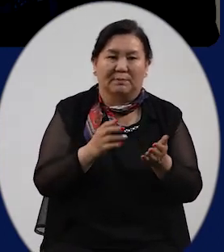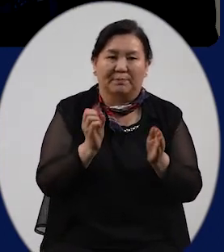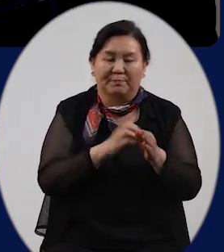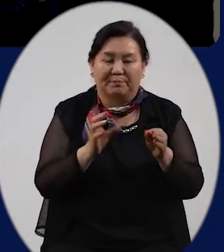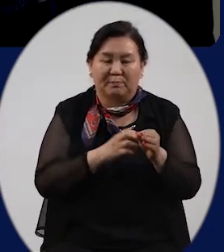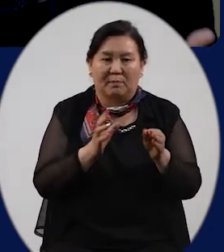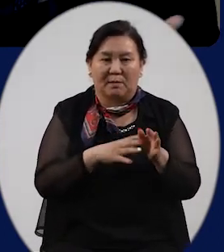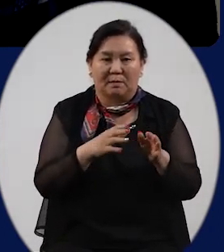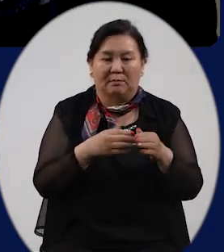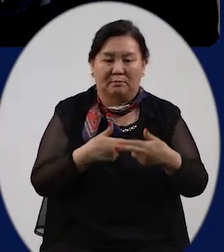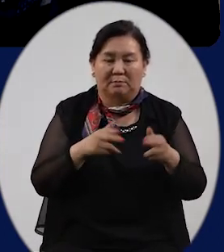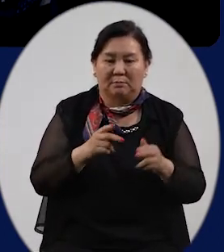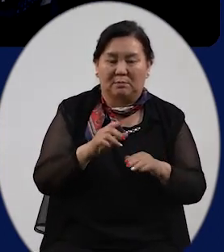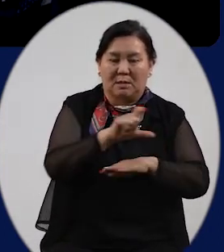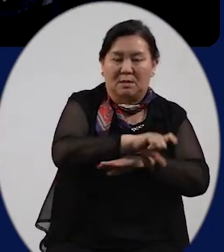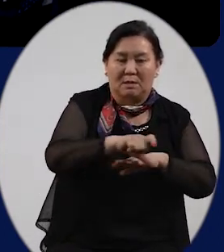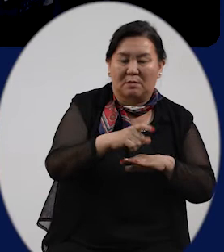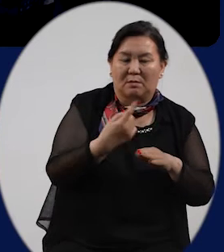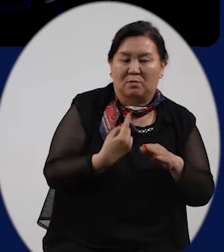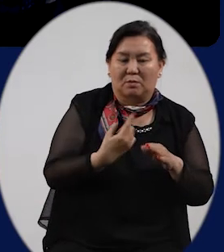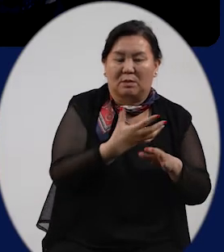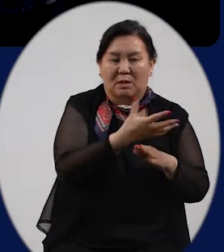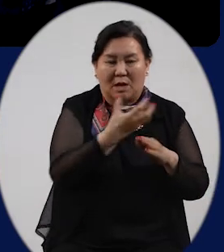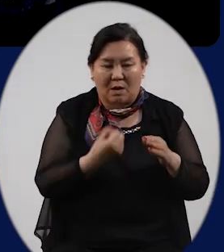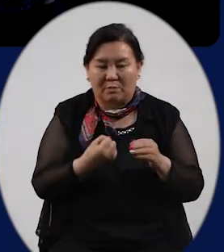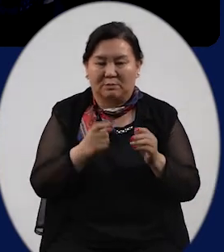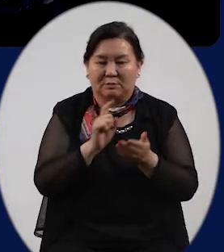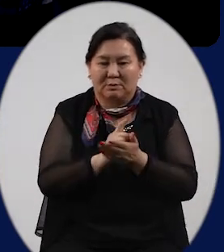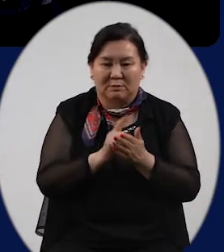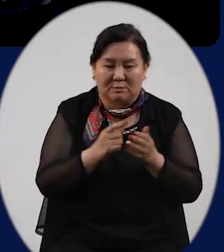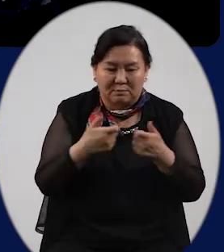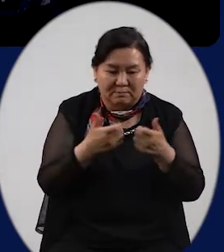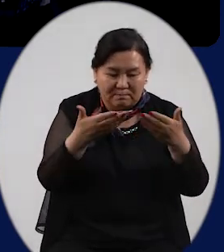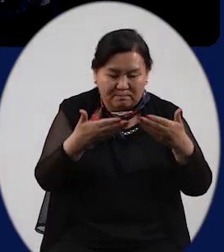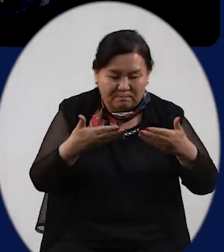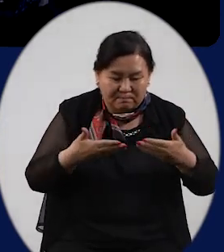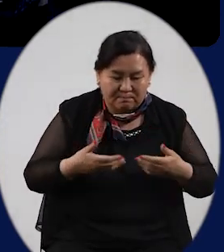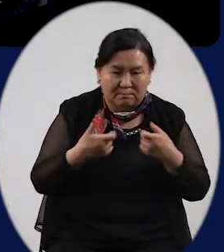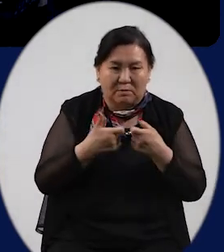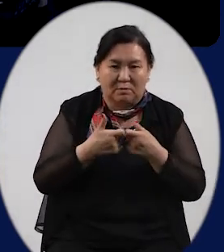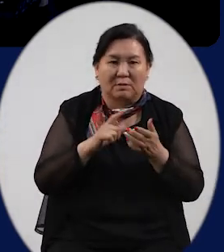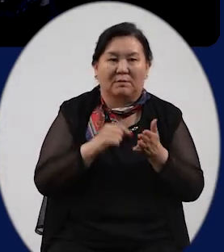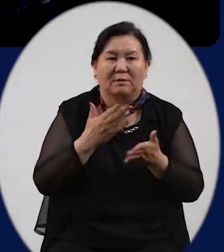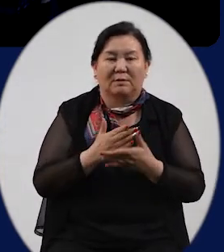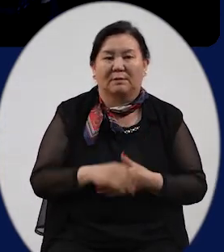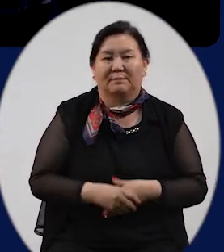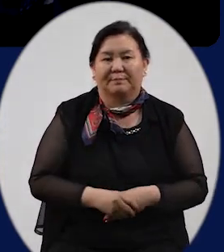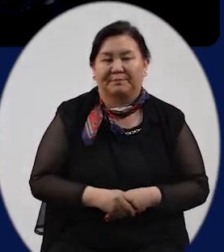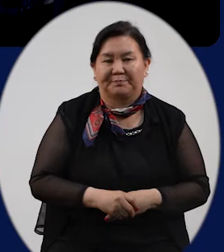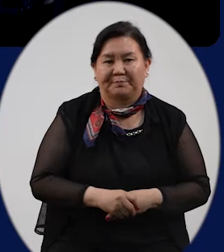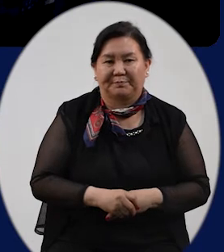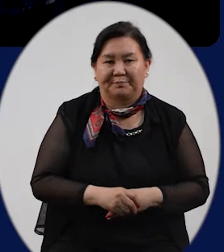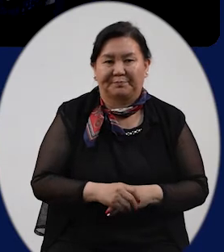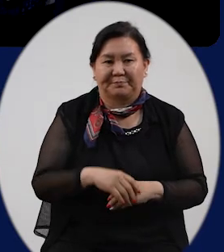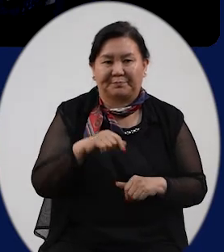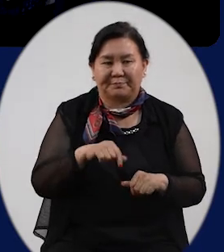за мөн бас импортлогч хүлээж авахад зэрэгтэр бол заашгүй тулгаж авах шаардлага бол бий болдог. Тэгэхээр эн дээр бол